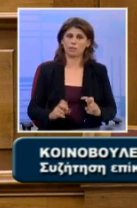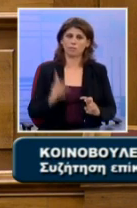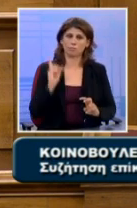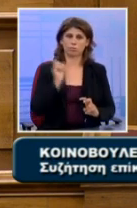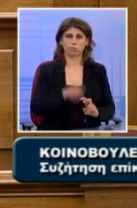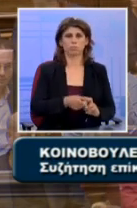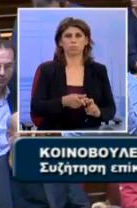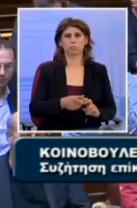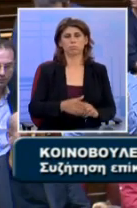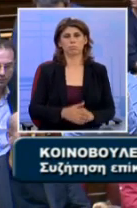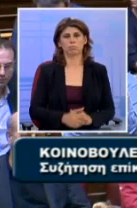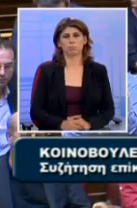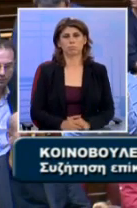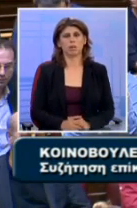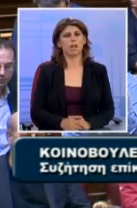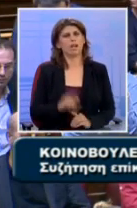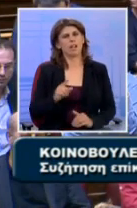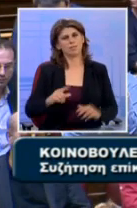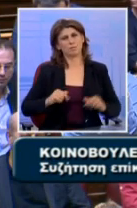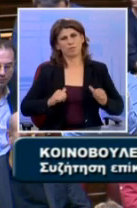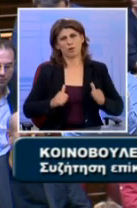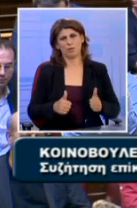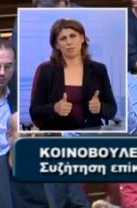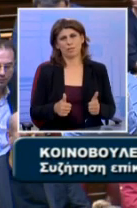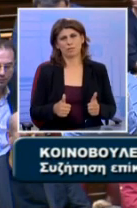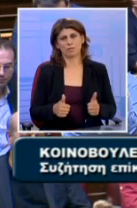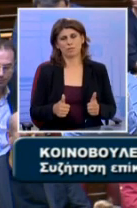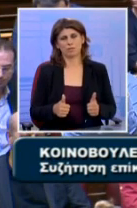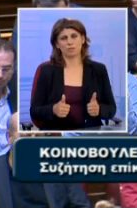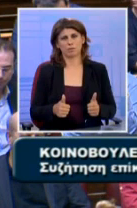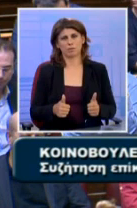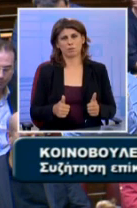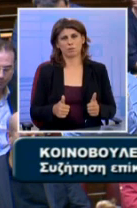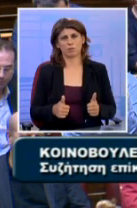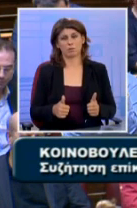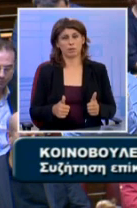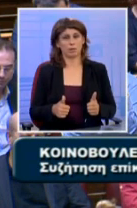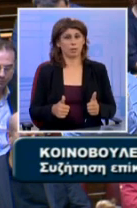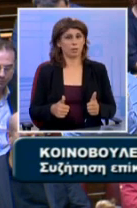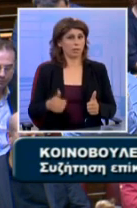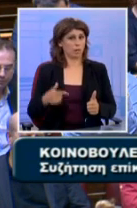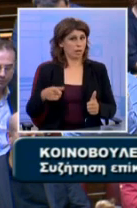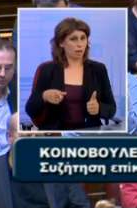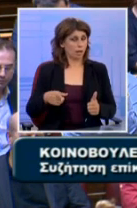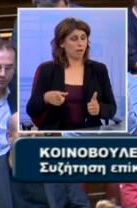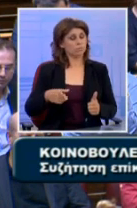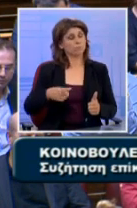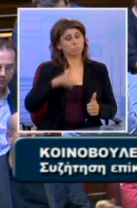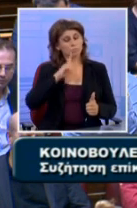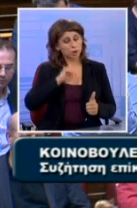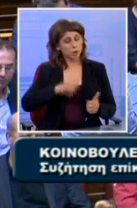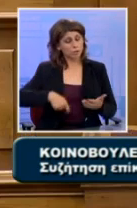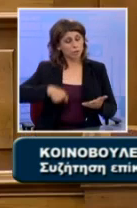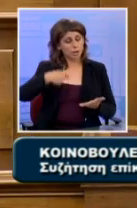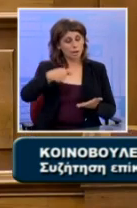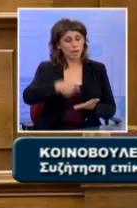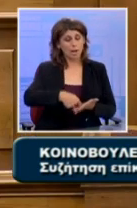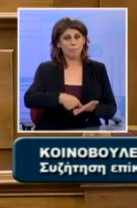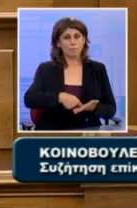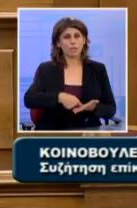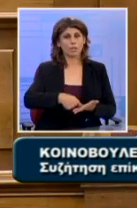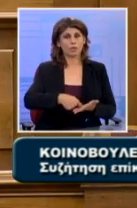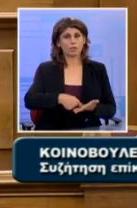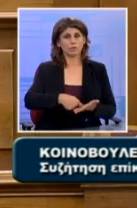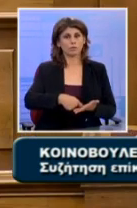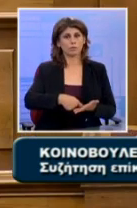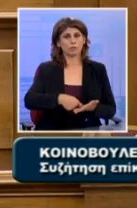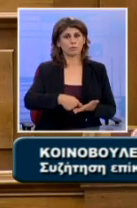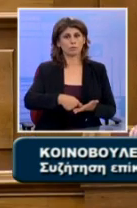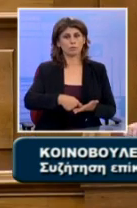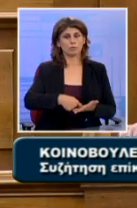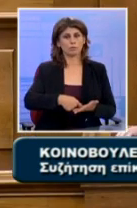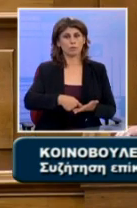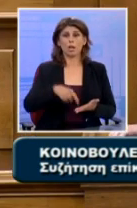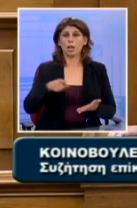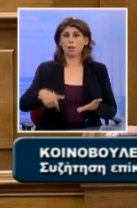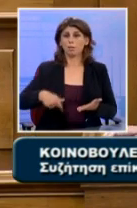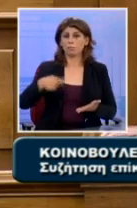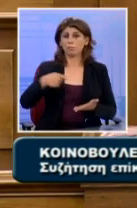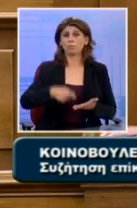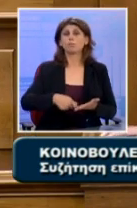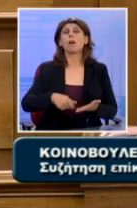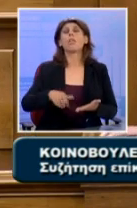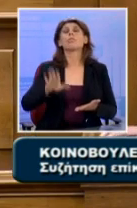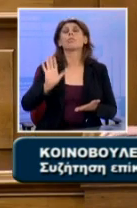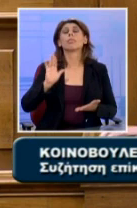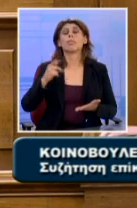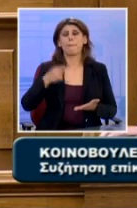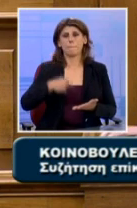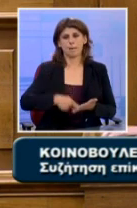καταβληθούν. Αυτή είναι η πρόθεσή μας. Το τέλος που υποχρεούνται να καταβάλουν, το οποίο δεν έχουν